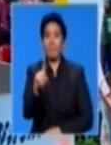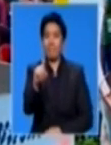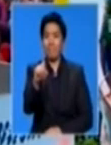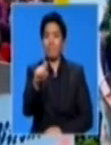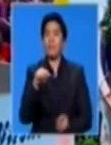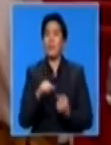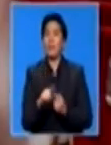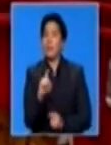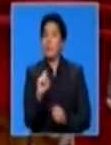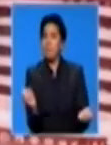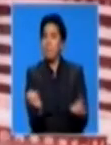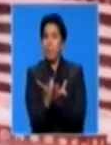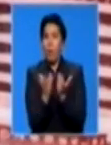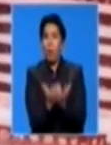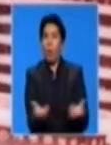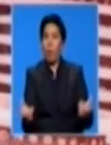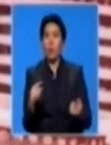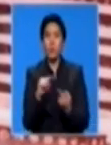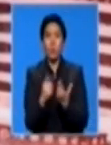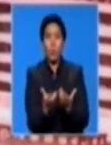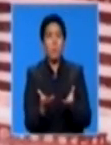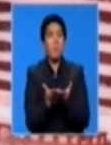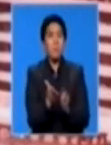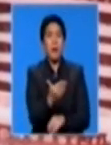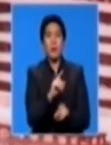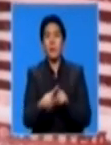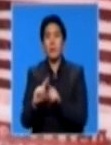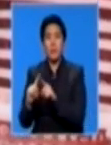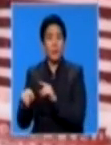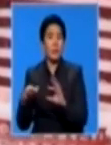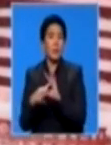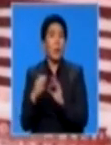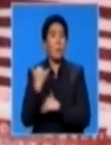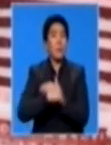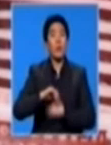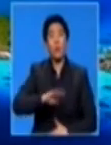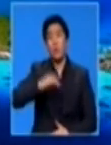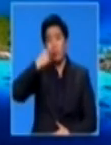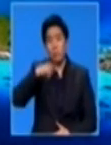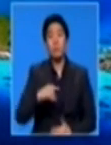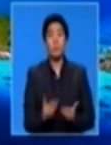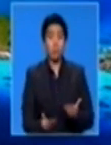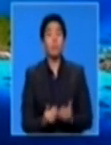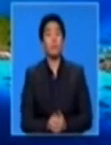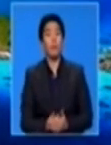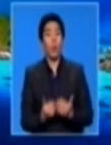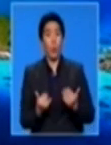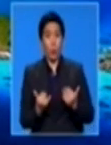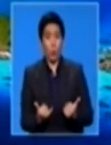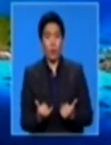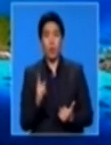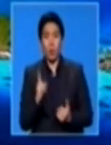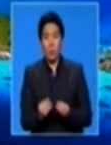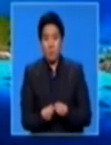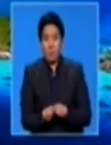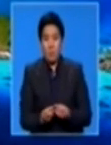ป็นผลเสียต่อมูลค่าของสินค้าประมงและรายได้ของประเทศนะครับเป็นจำนวนมากวันนี้เราต้องขยายการ